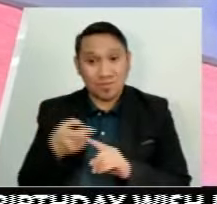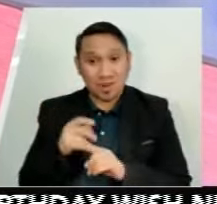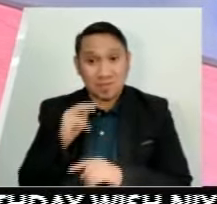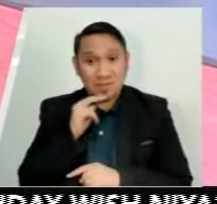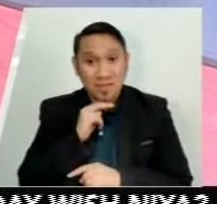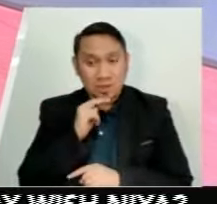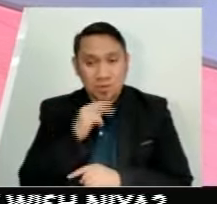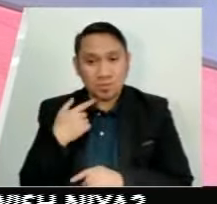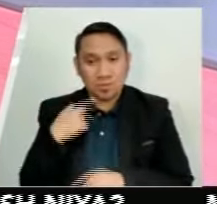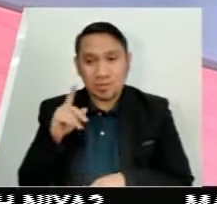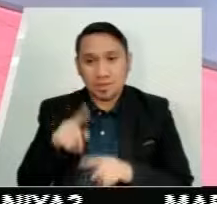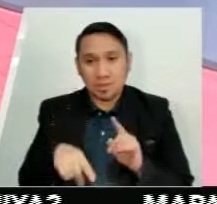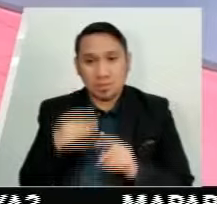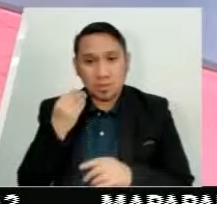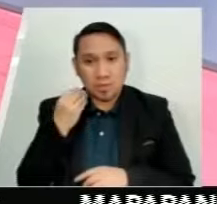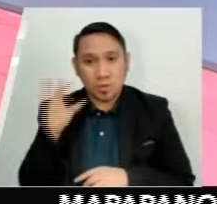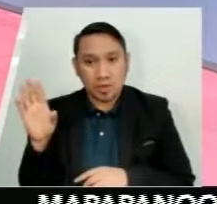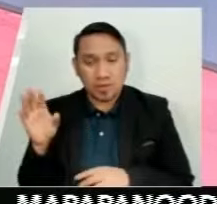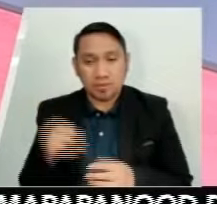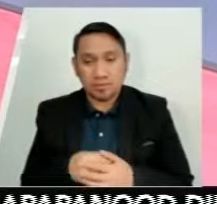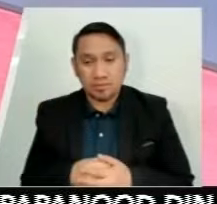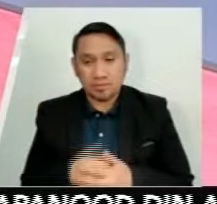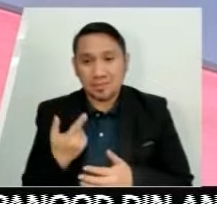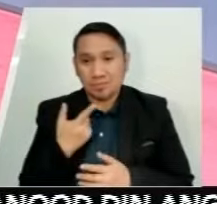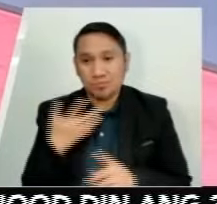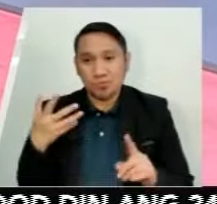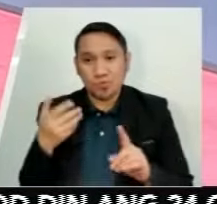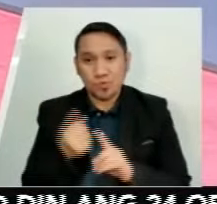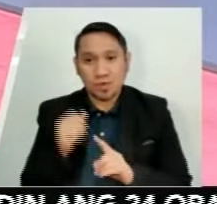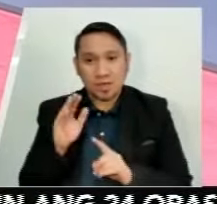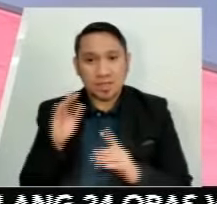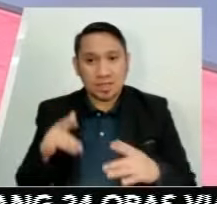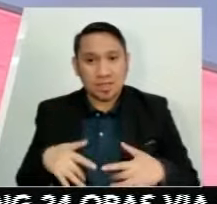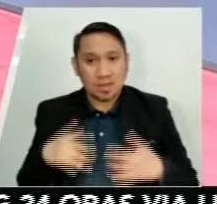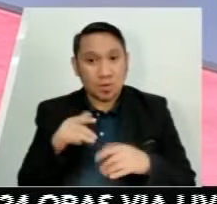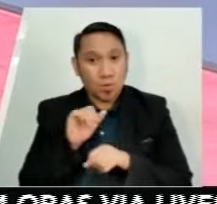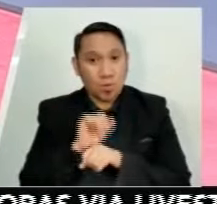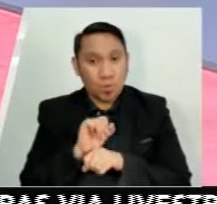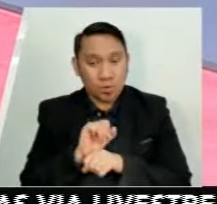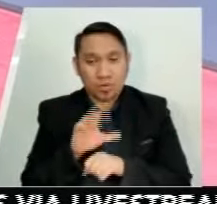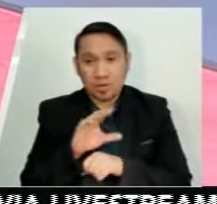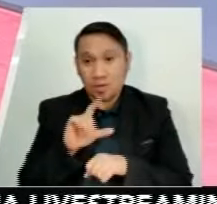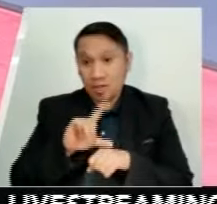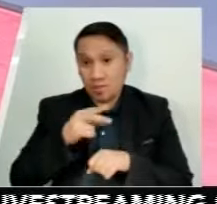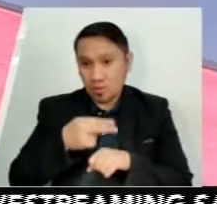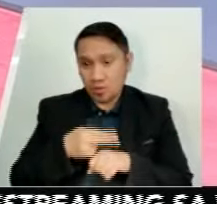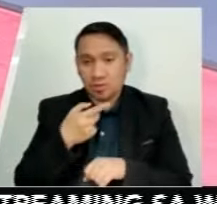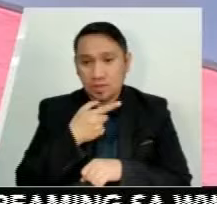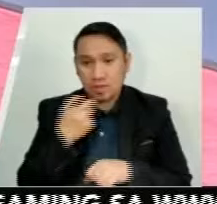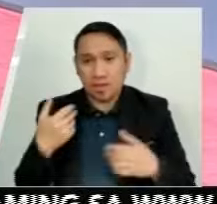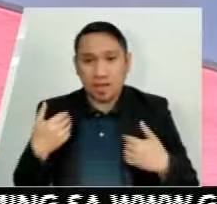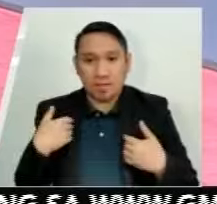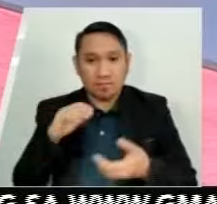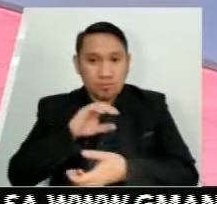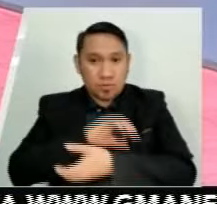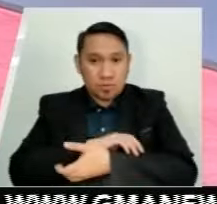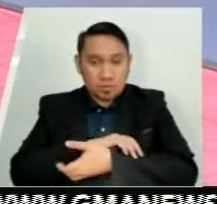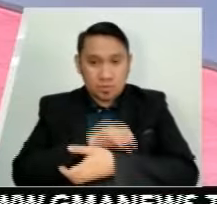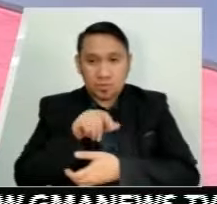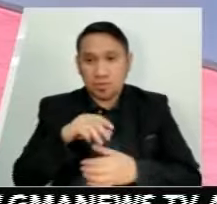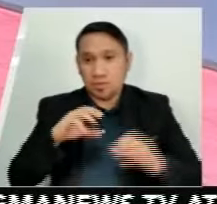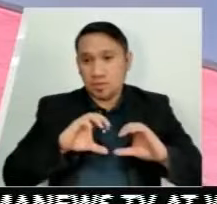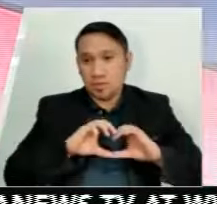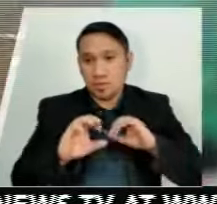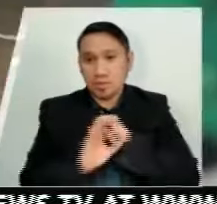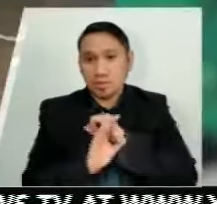makauwi. Apektado rin ang kanilang kabuhayan kaya doon naman nagsagawa ng Operation Bayanihan ang GMA Kapuso Foundation.